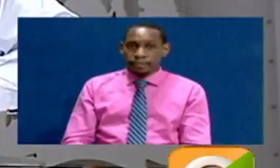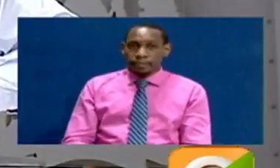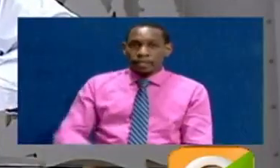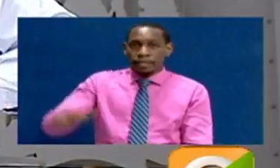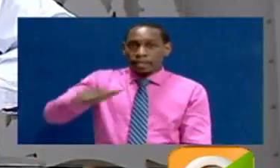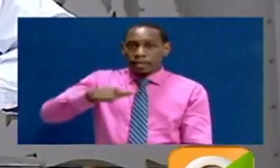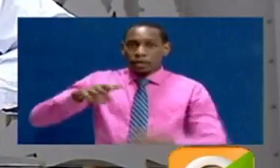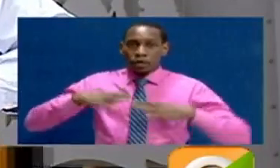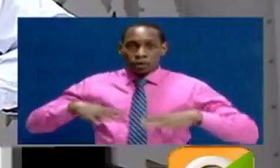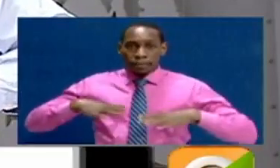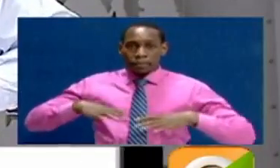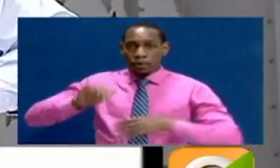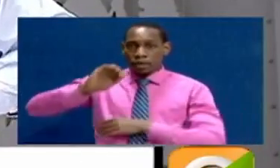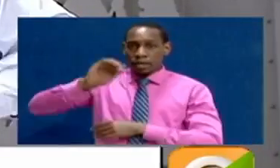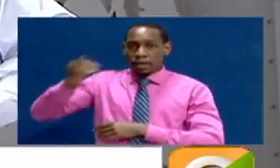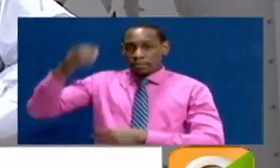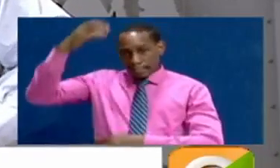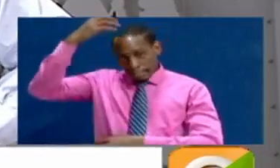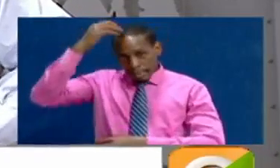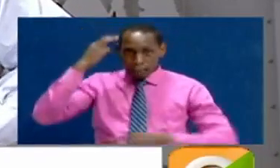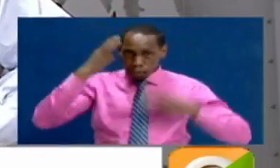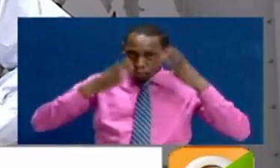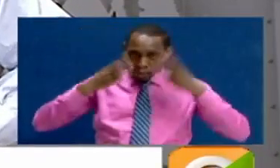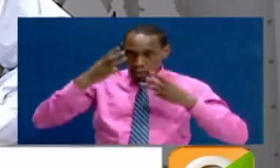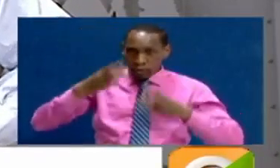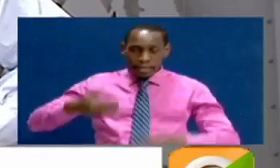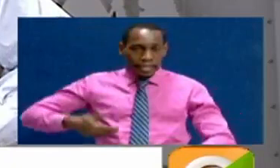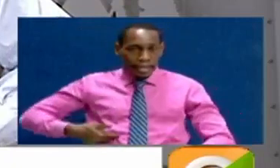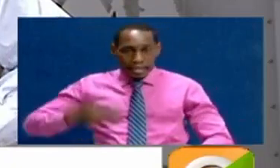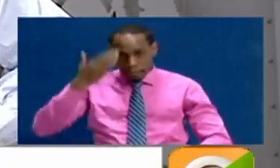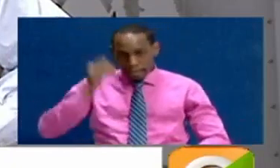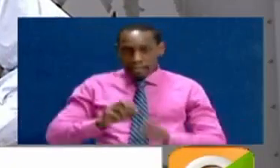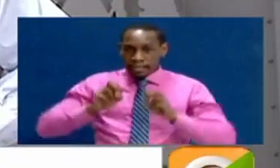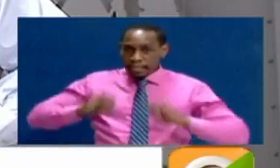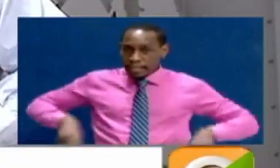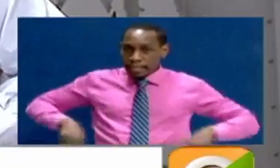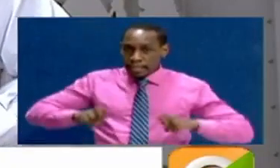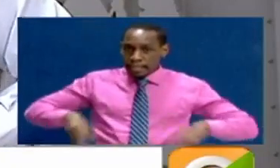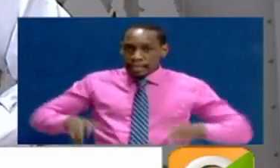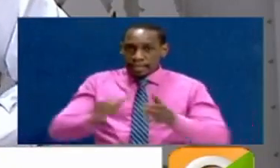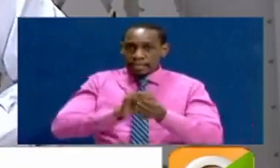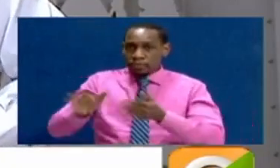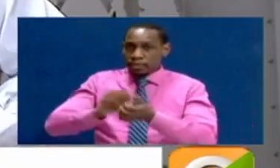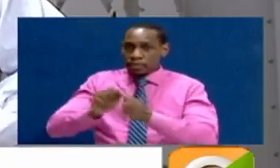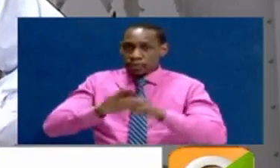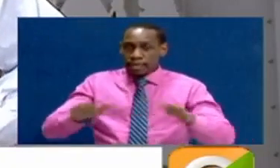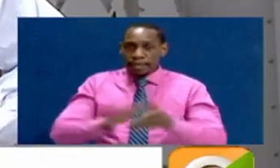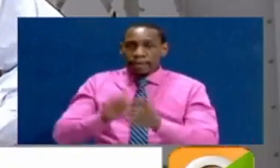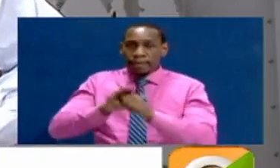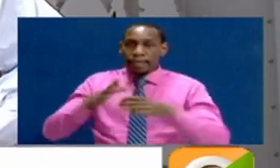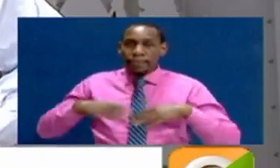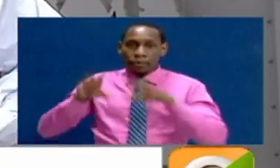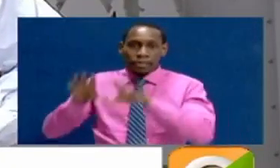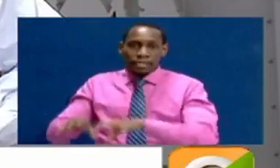Wakazi katika eneo la Basuba, kaunti ya Lamu, wanahofia baa la njaa kutokana na uvamizi wa nzige. Wakazi hao ambao wamepitia mengi